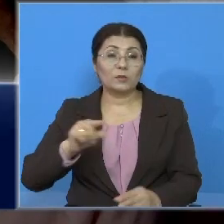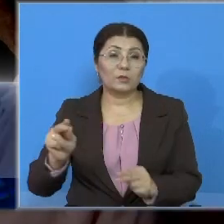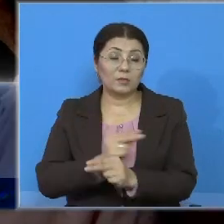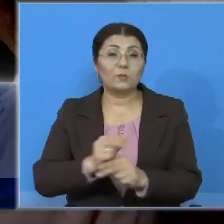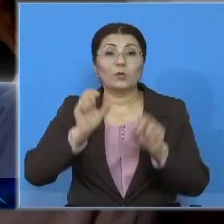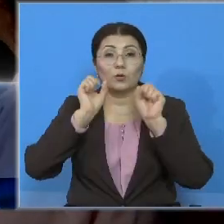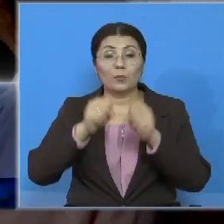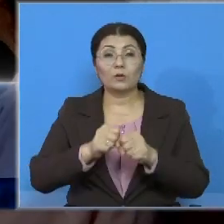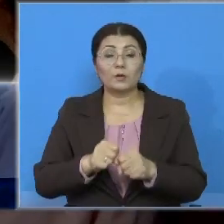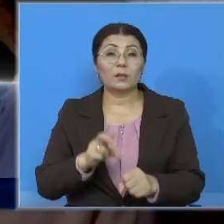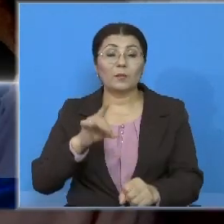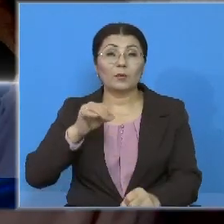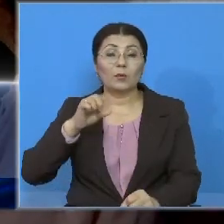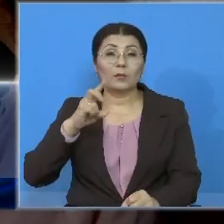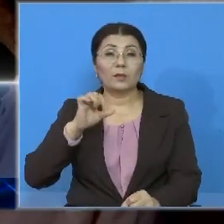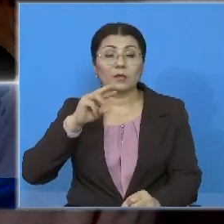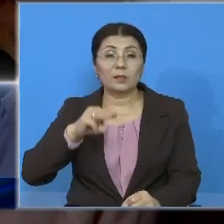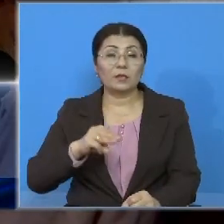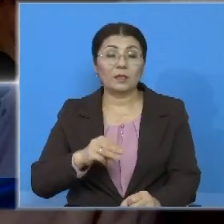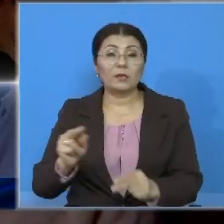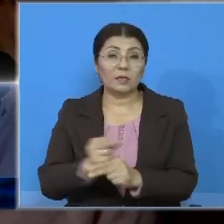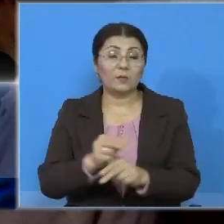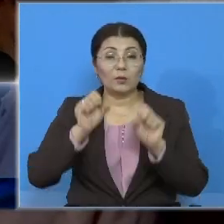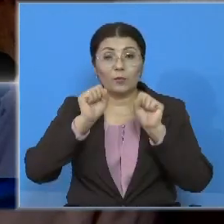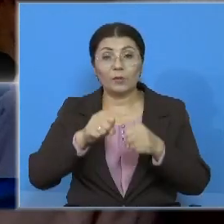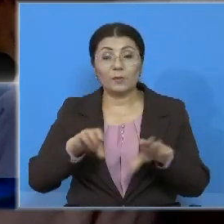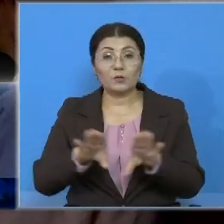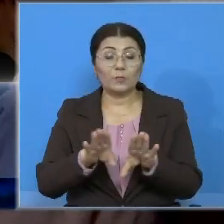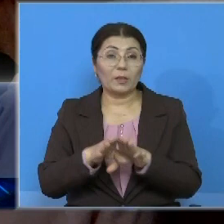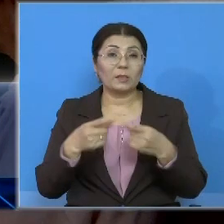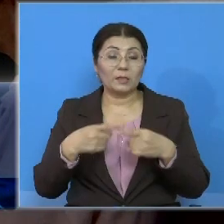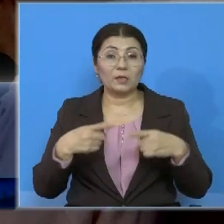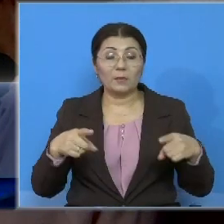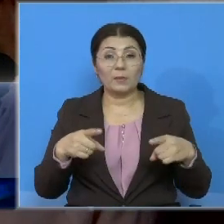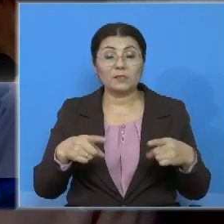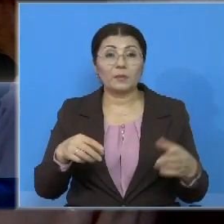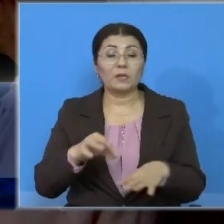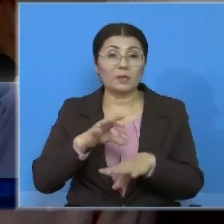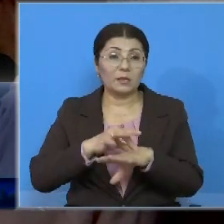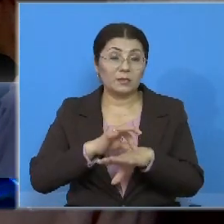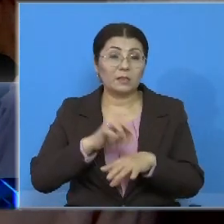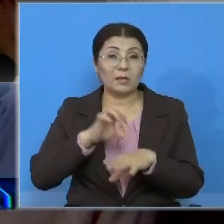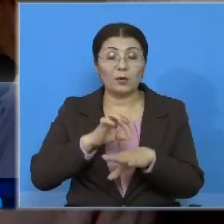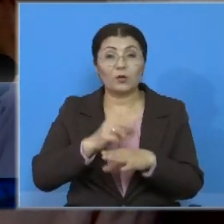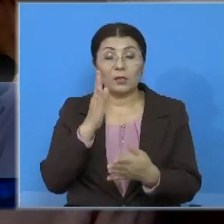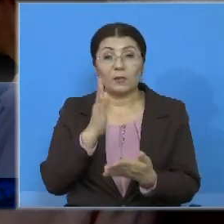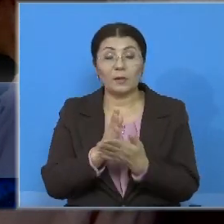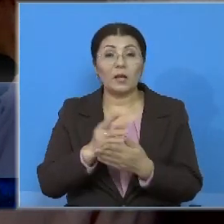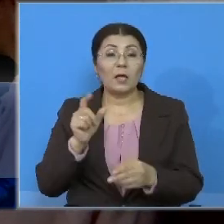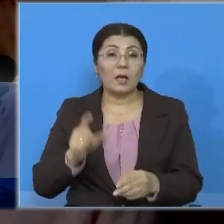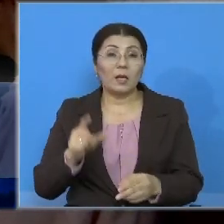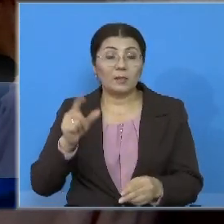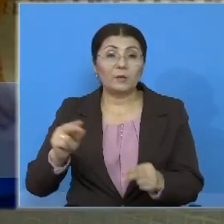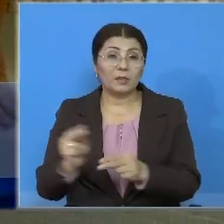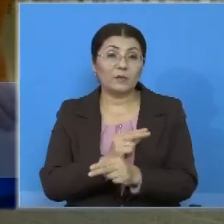бронхит, астмасы бар адамдарға көмек көрсетеміз. Және ең бастысы панты ваннасы керемет әсер қалдырады, ол тері аурулары бар адамдарды сауықтыруға жақсы әсер